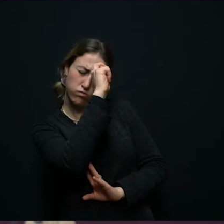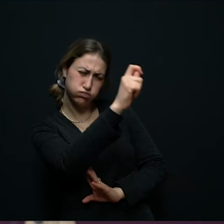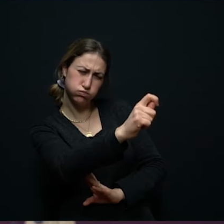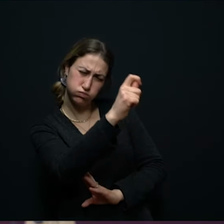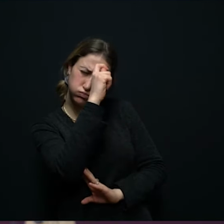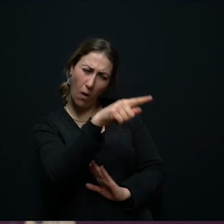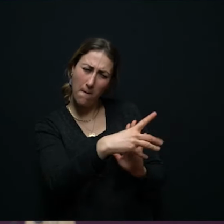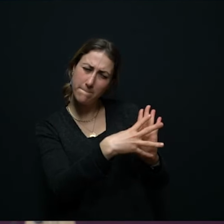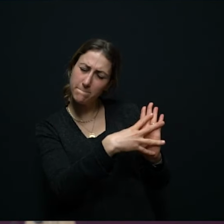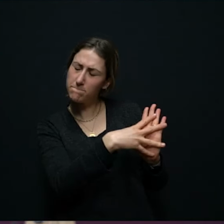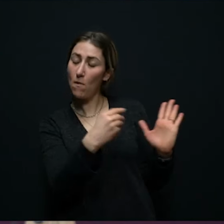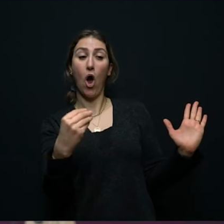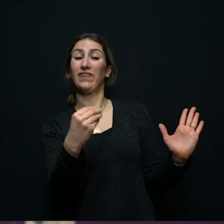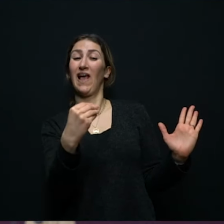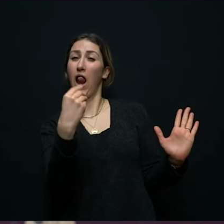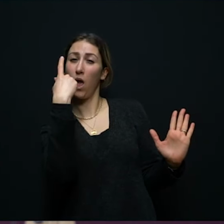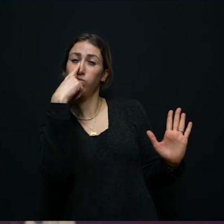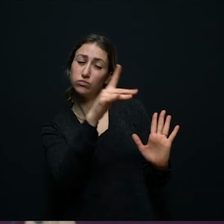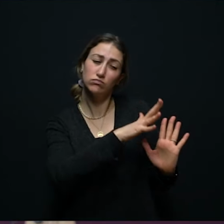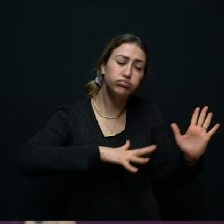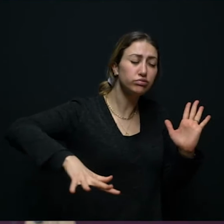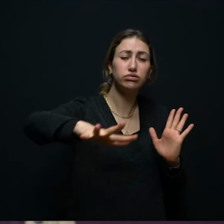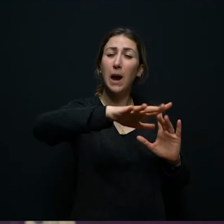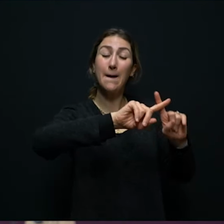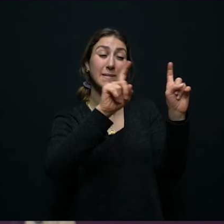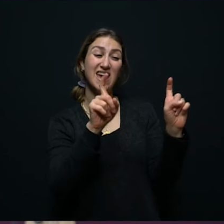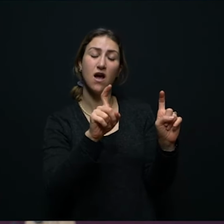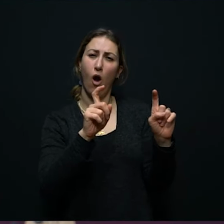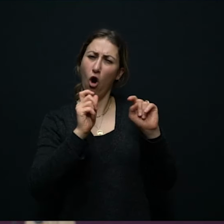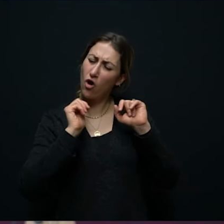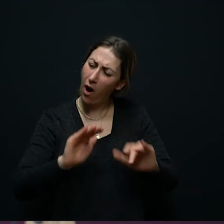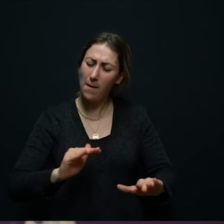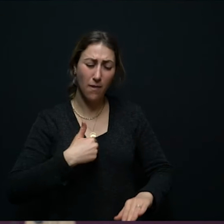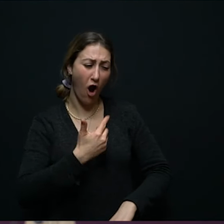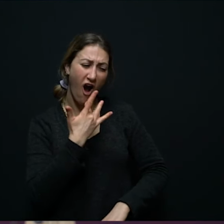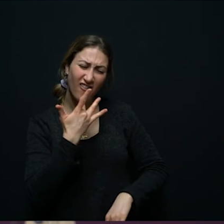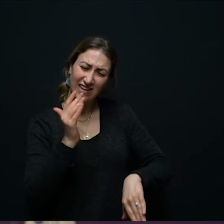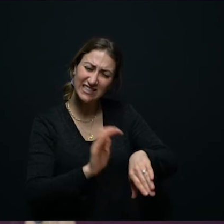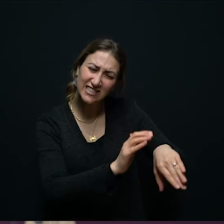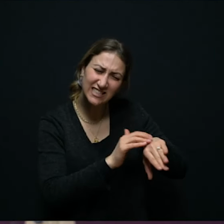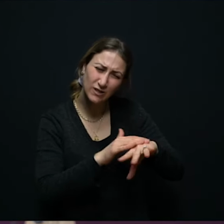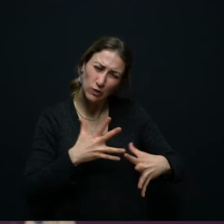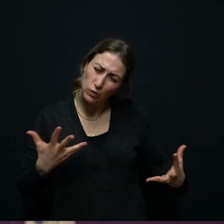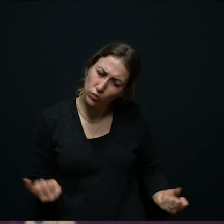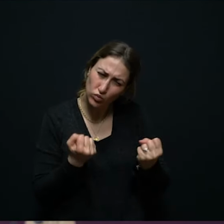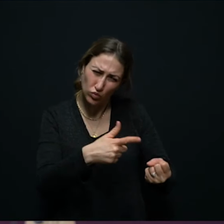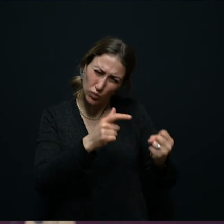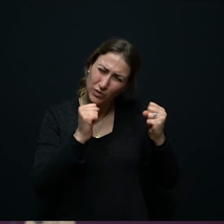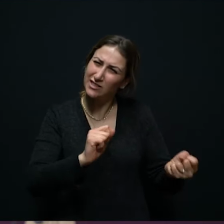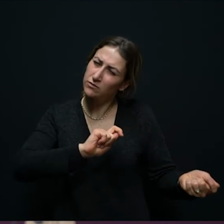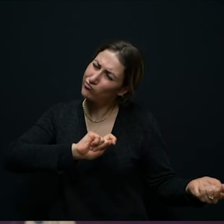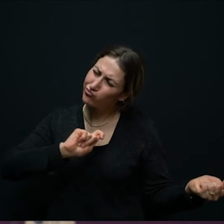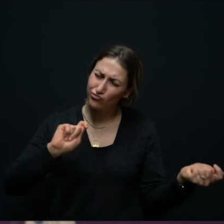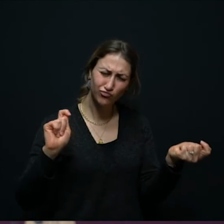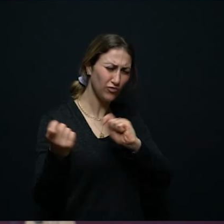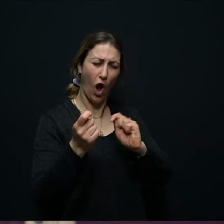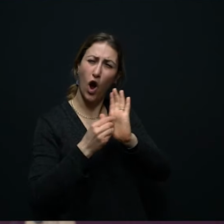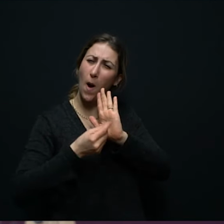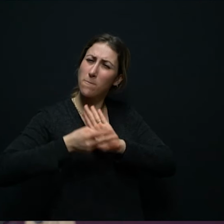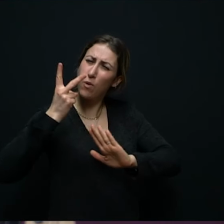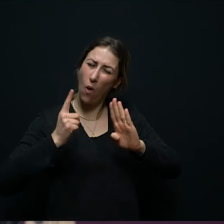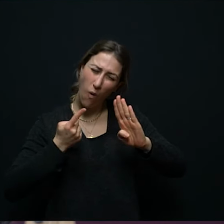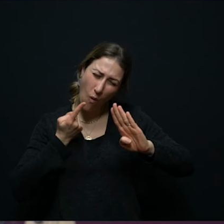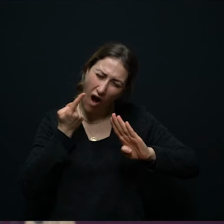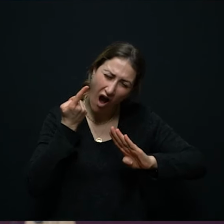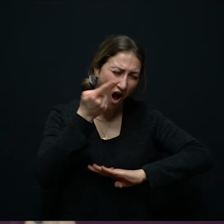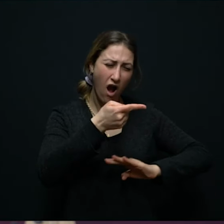qu'il parvienne à une sainteté total ce qui veut dire qu'il ya moyen d'être dans une sainteté qui n'est pas